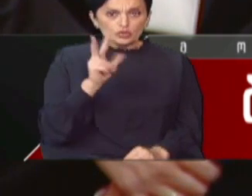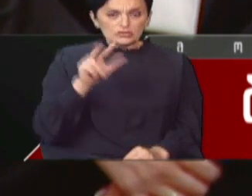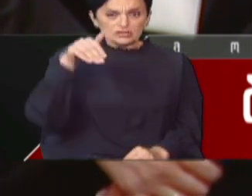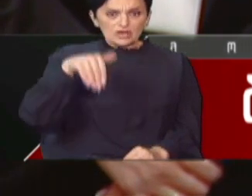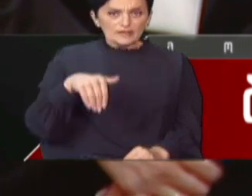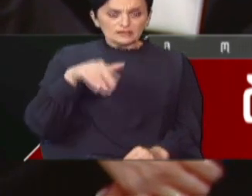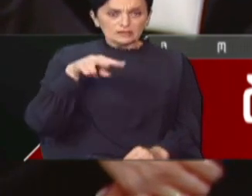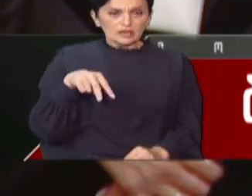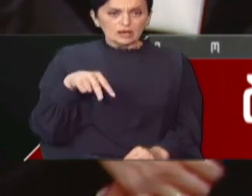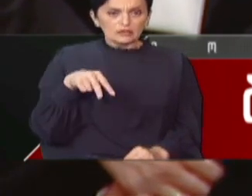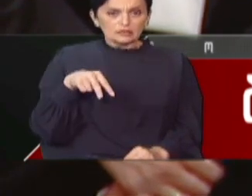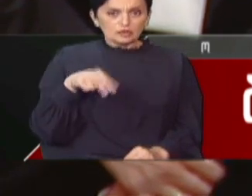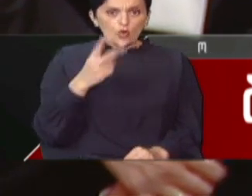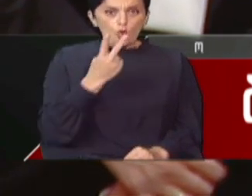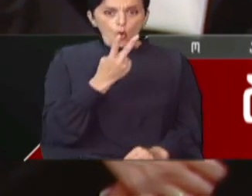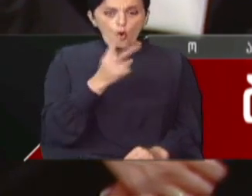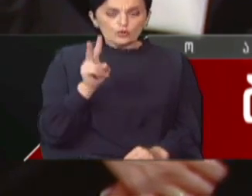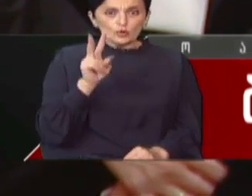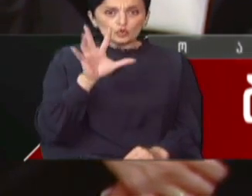15,223,000 ლარი,